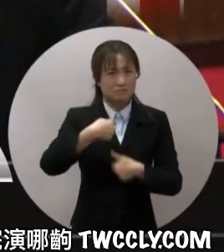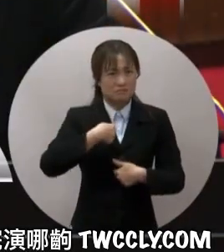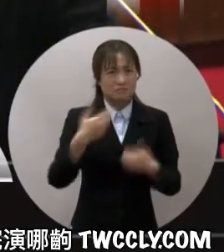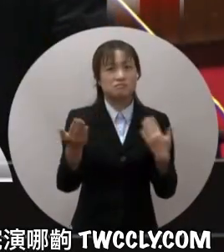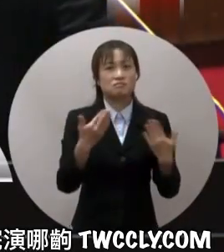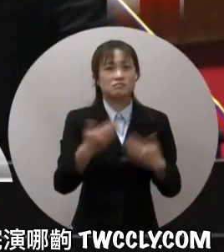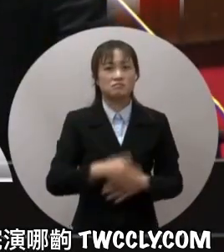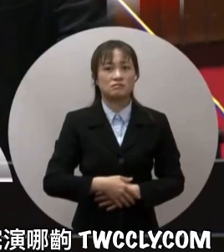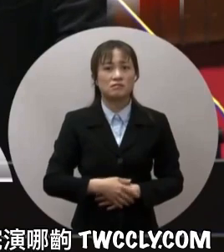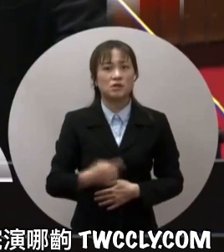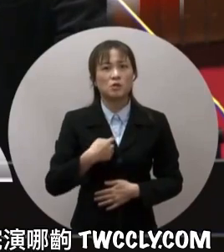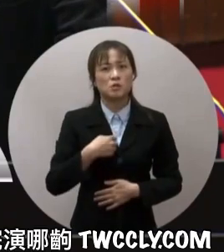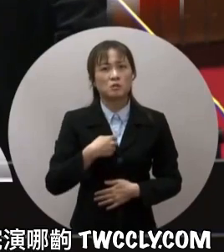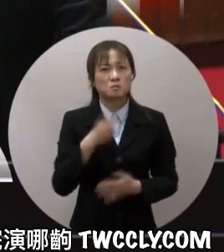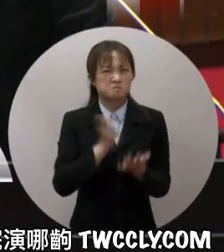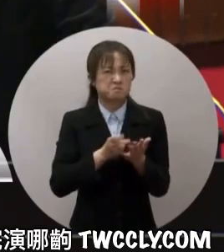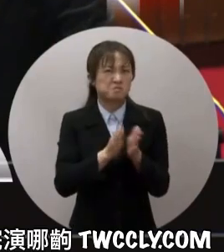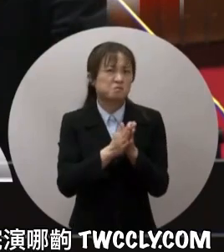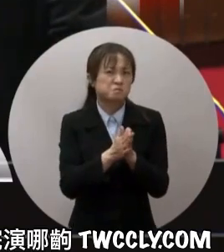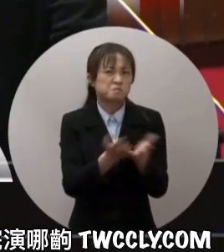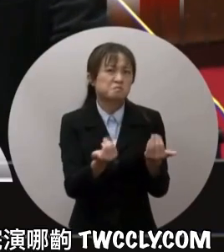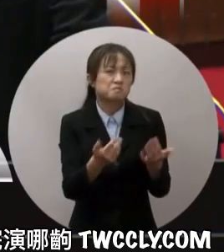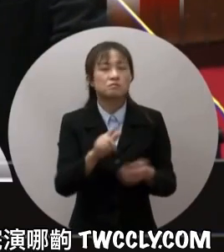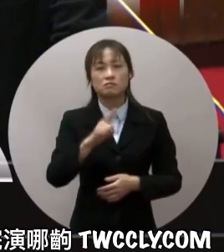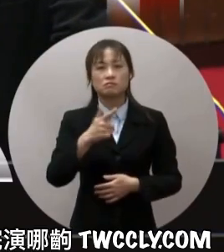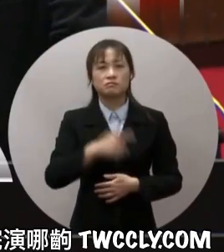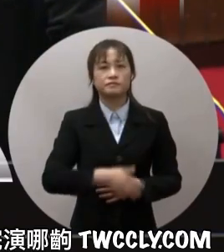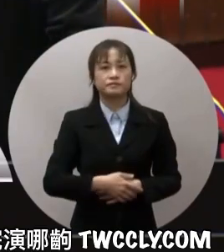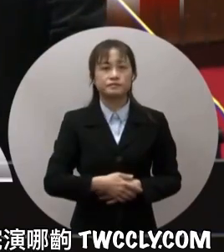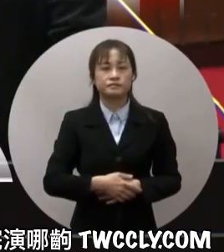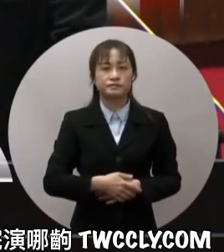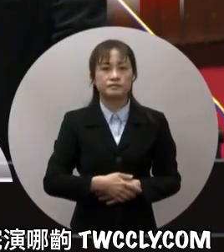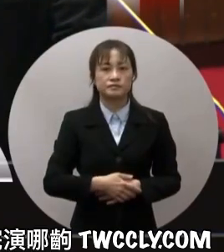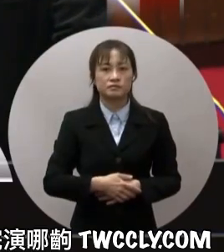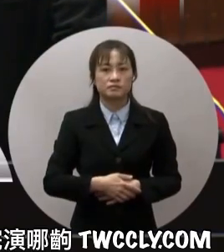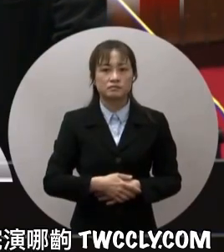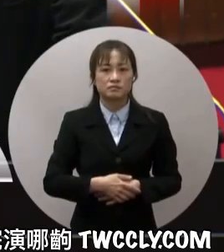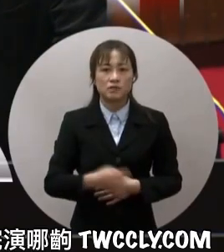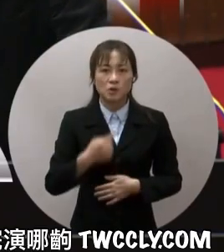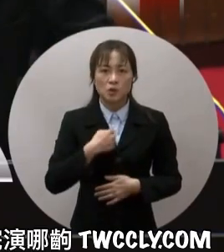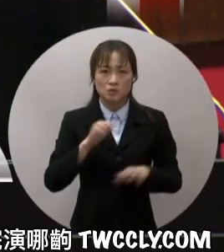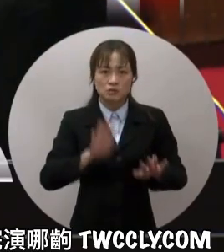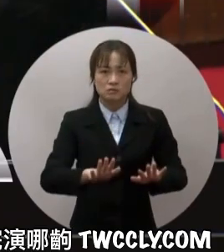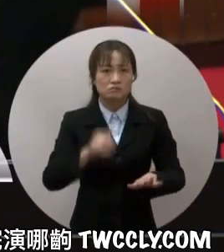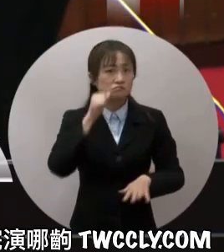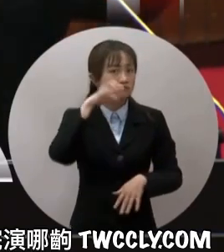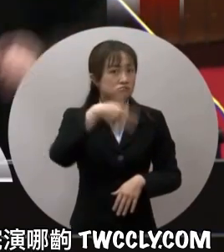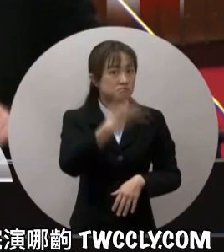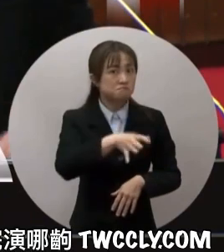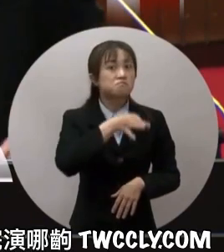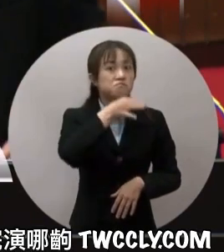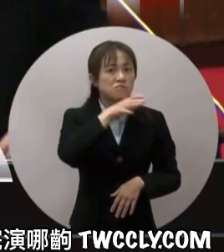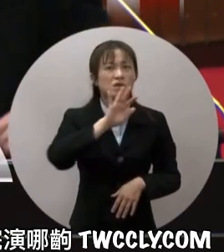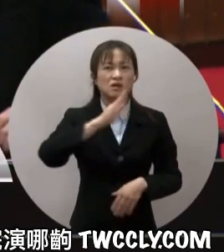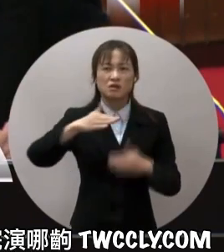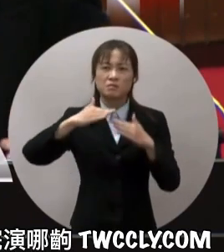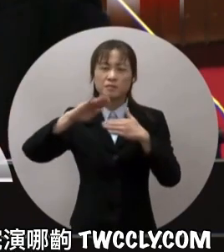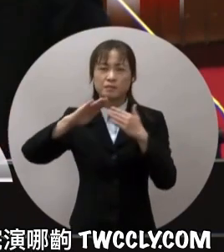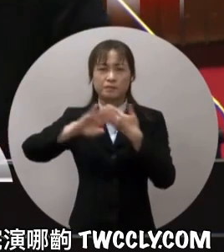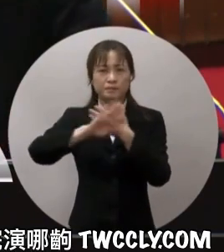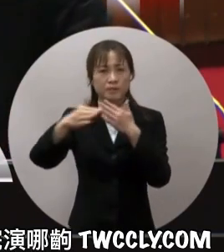沒有跟妳咬嘴什麼呢現在是大家都沒有資源我是有高資但是我還要支援別的縣市